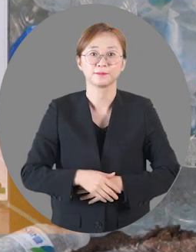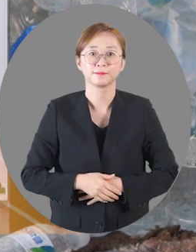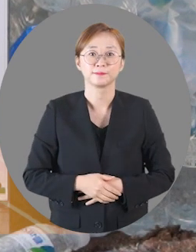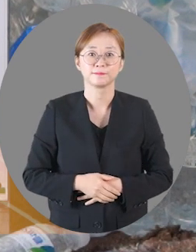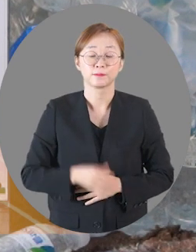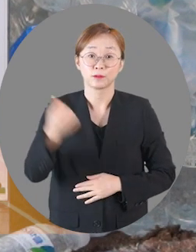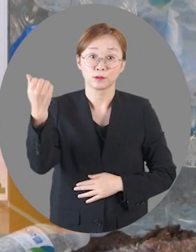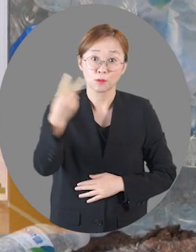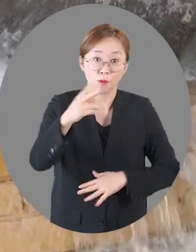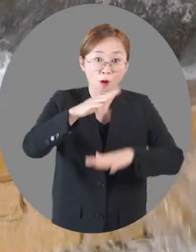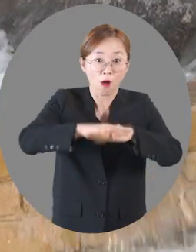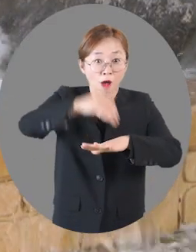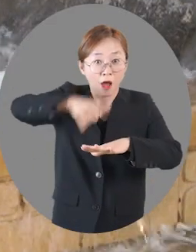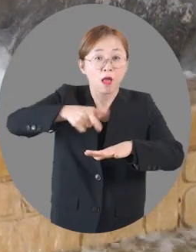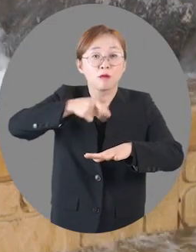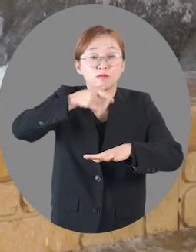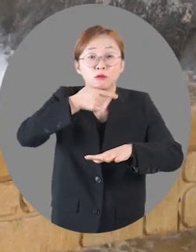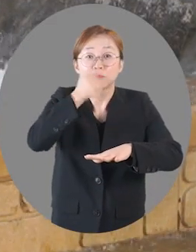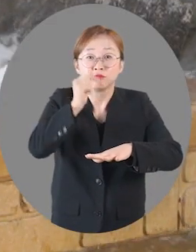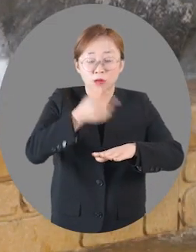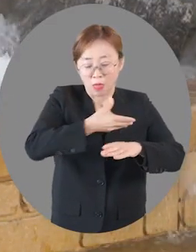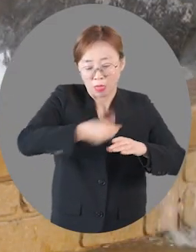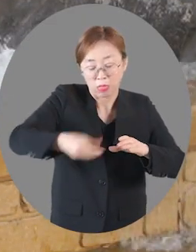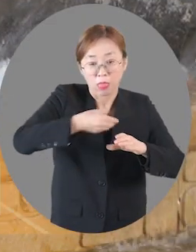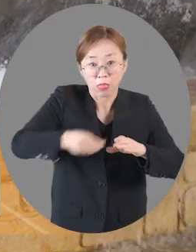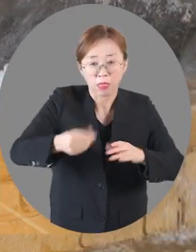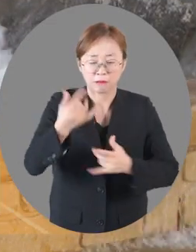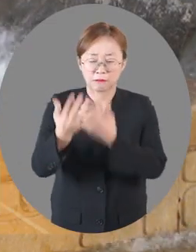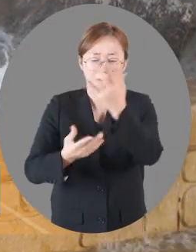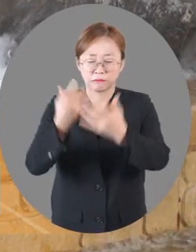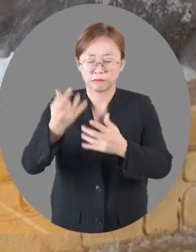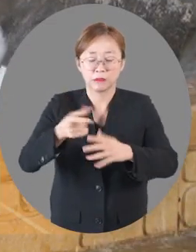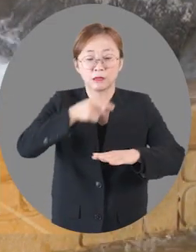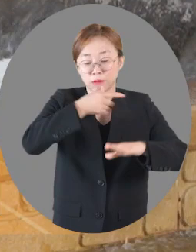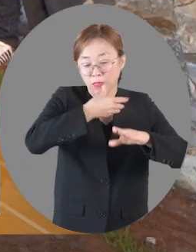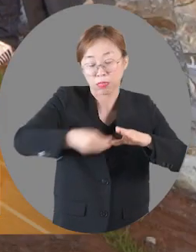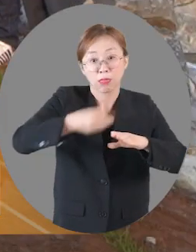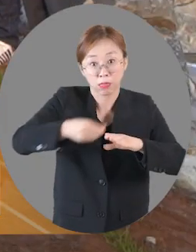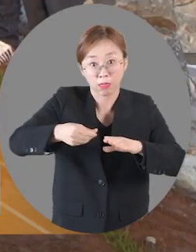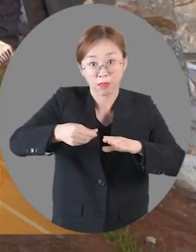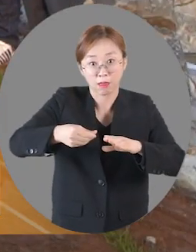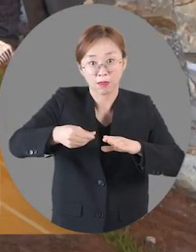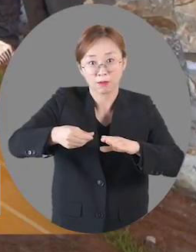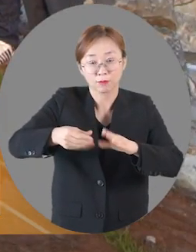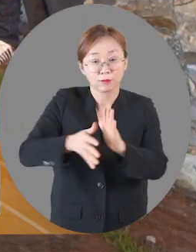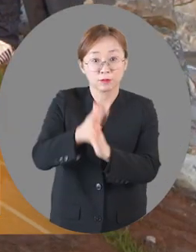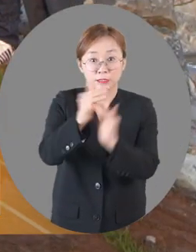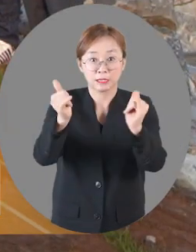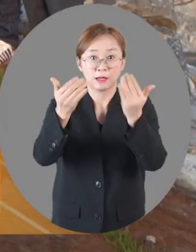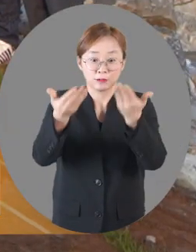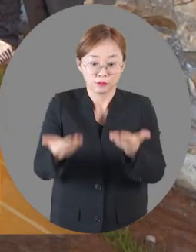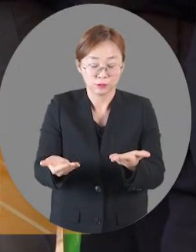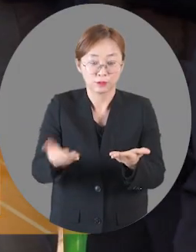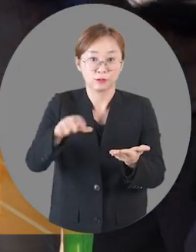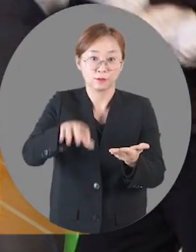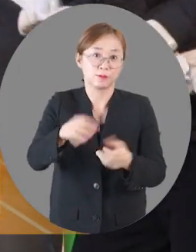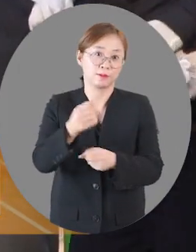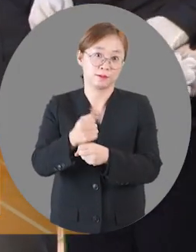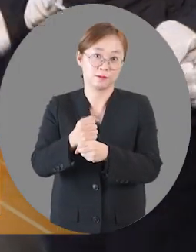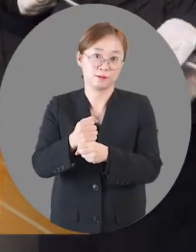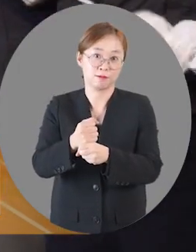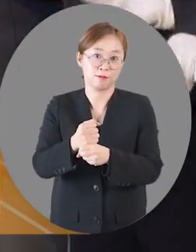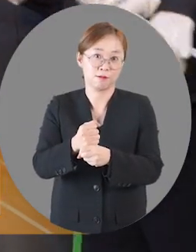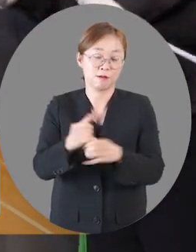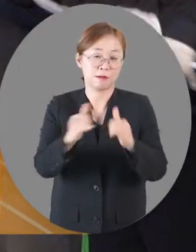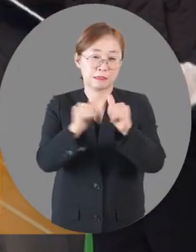됐습니다. 또한 농업 용수 및 산불진화 용수 공급, 구룡사와 연계한 주민 휴식 공간도 함께